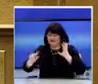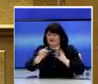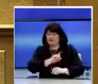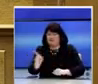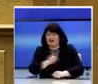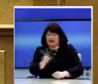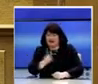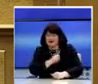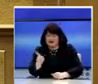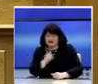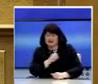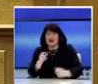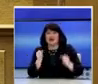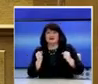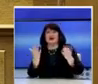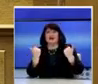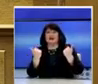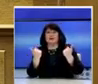είναι διαρκείς».